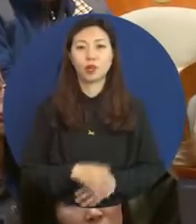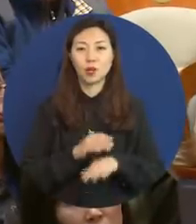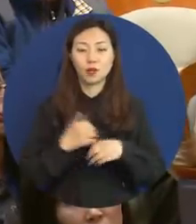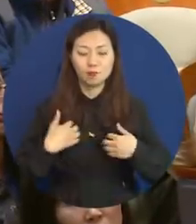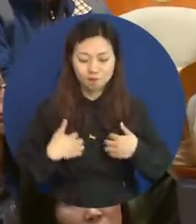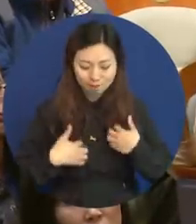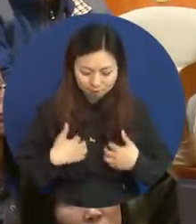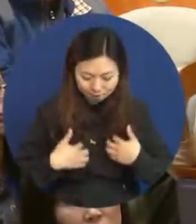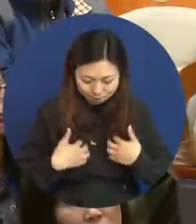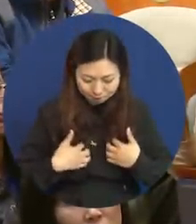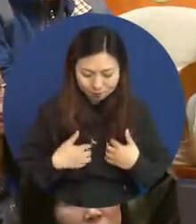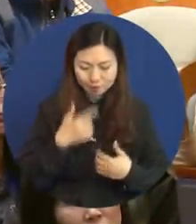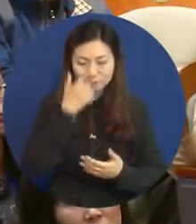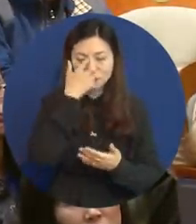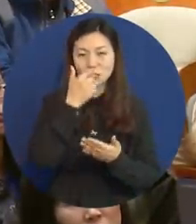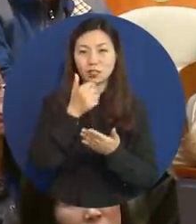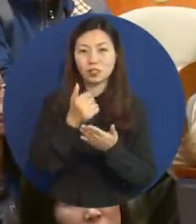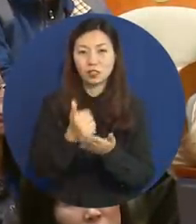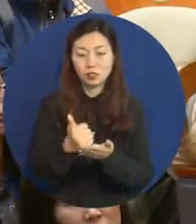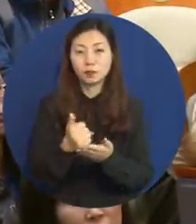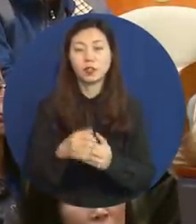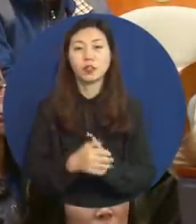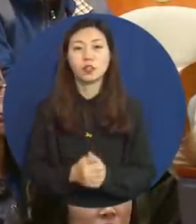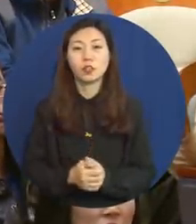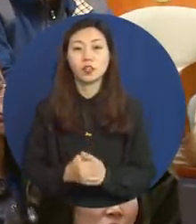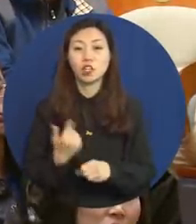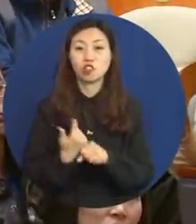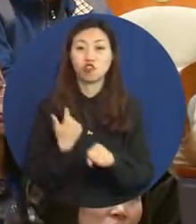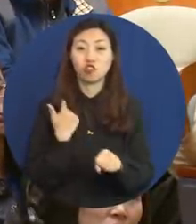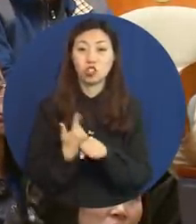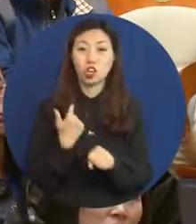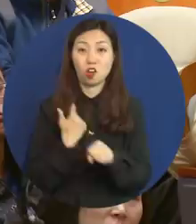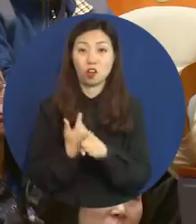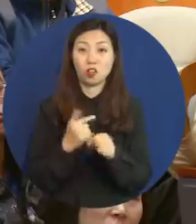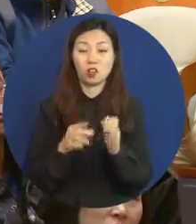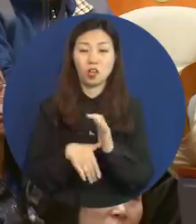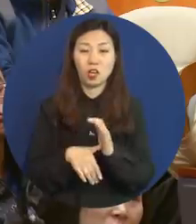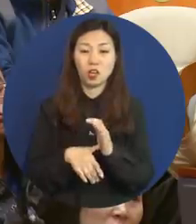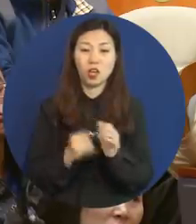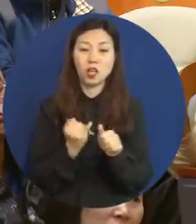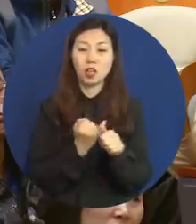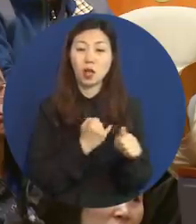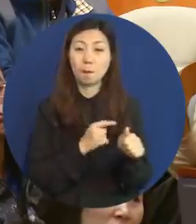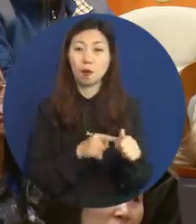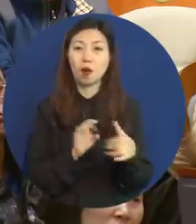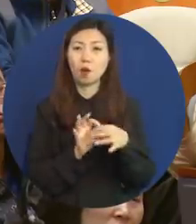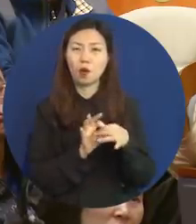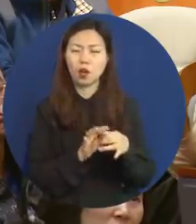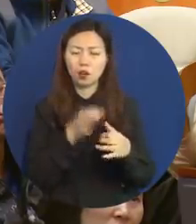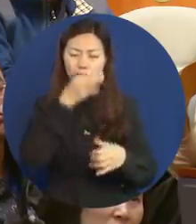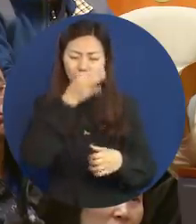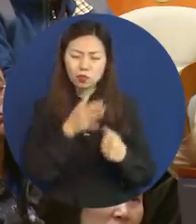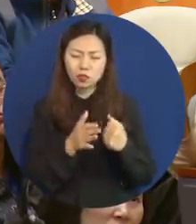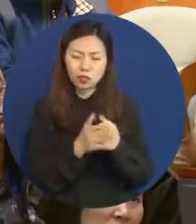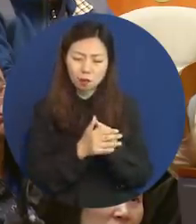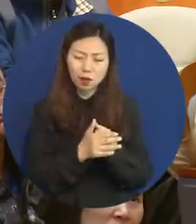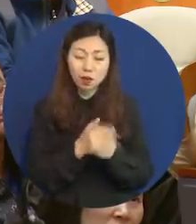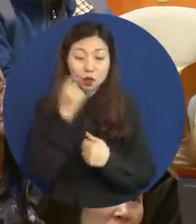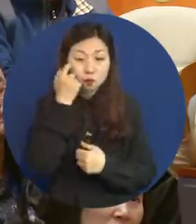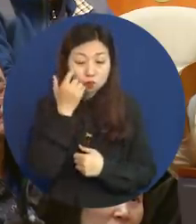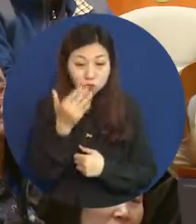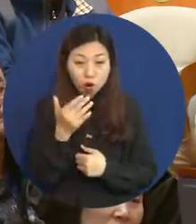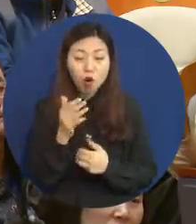반갑습니다, 스님. 네. 저는 6년 전에 남편하고 관계가 굉장히 힘들어갖고 스님께 질문을 했었고요. 그때